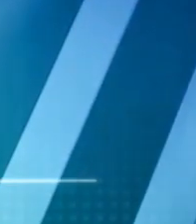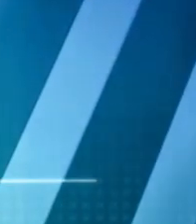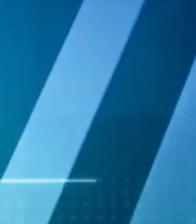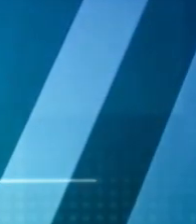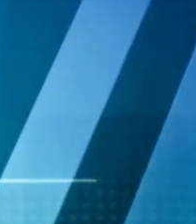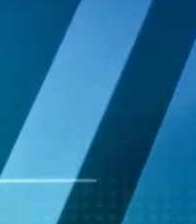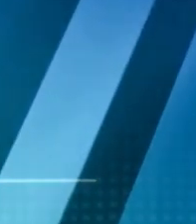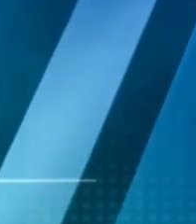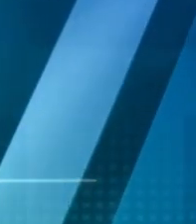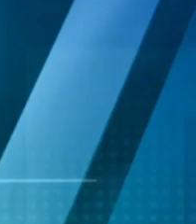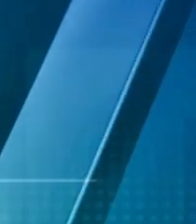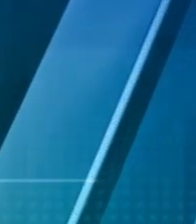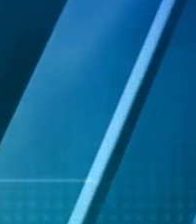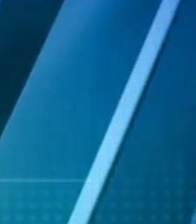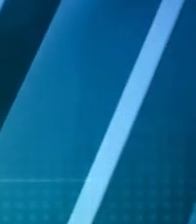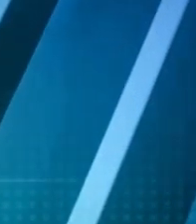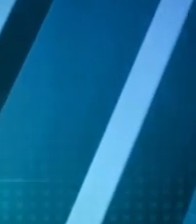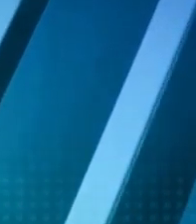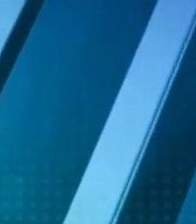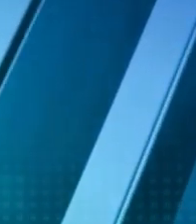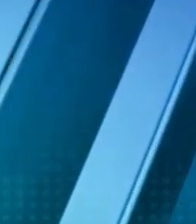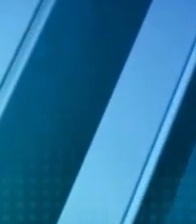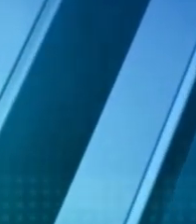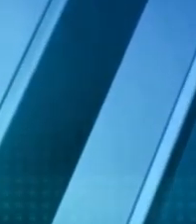МУЗЫКАЛЬНАЯ ЗАСТАВКА